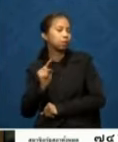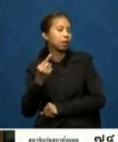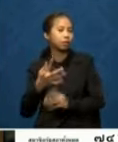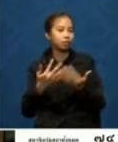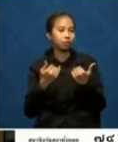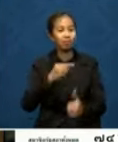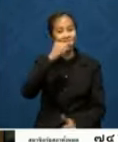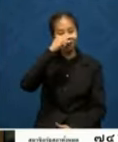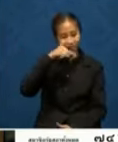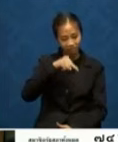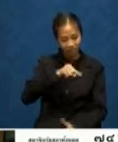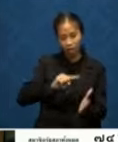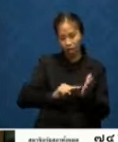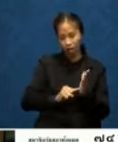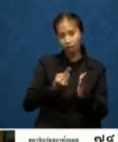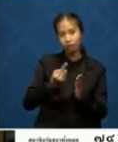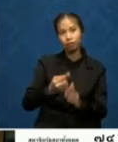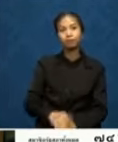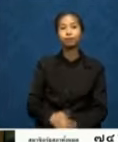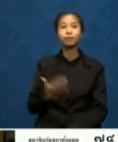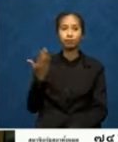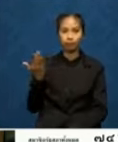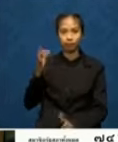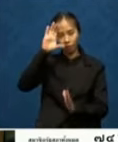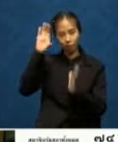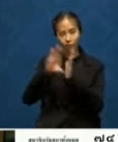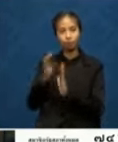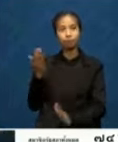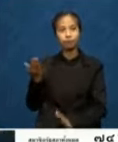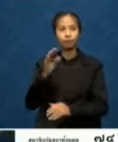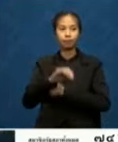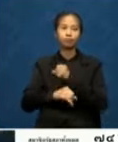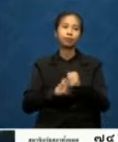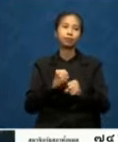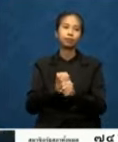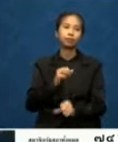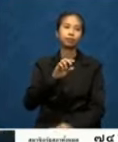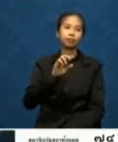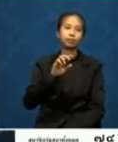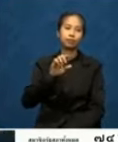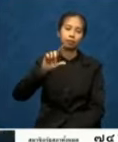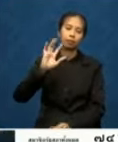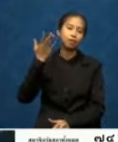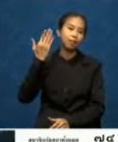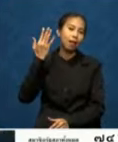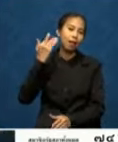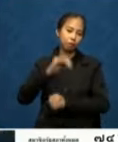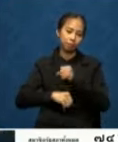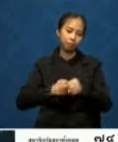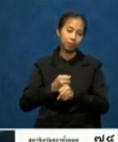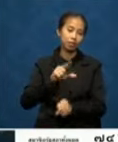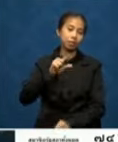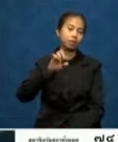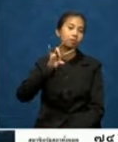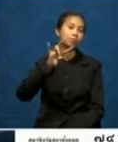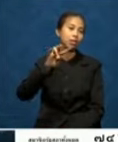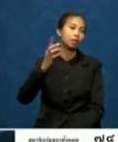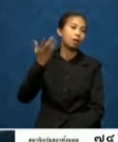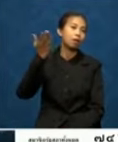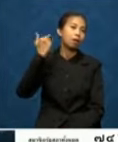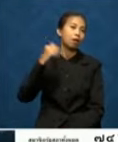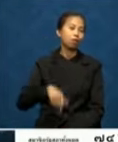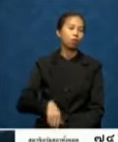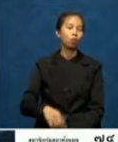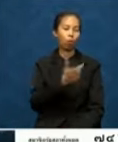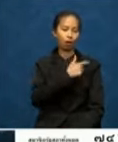ใช้ไฟครั้งแรกขอสไลด์หน่อยครับปีพ.ศ2427นะครับสมัยรัชกาลที่